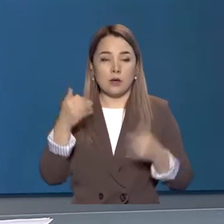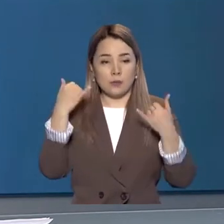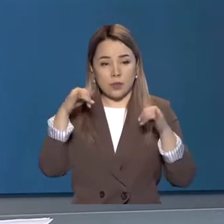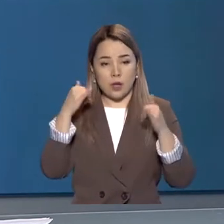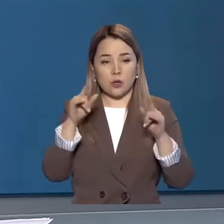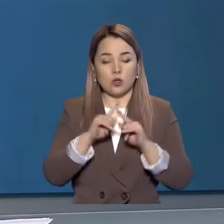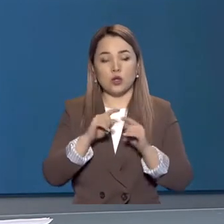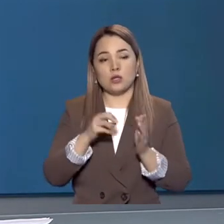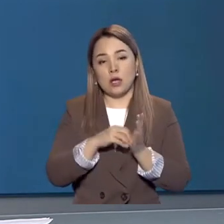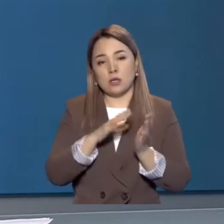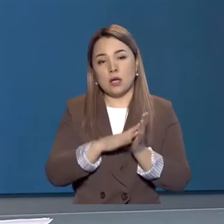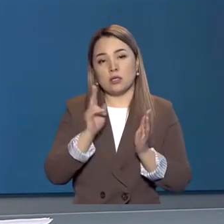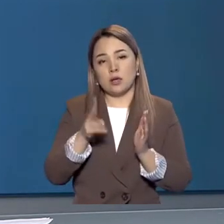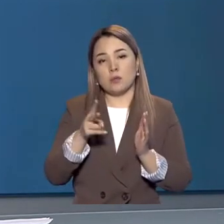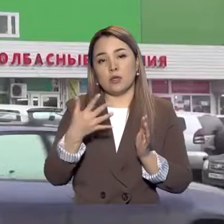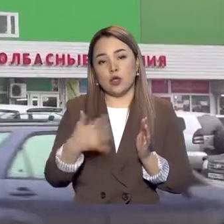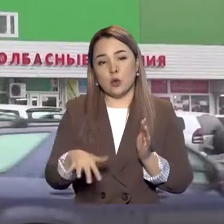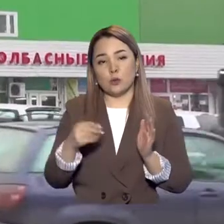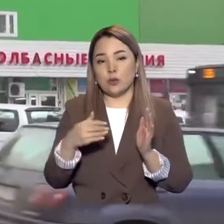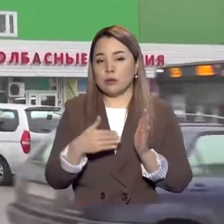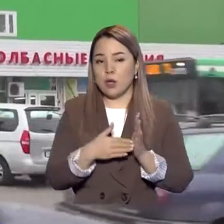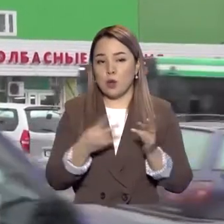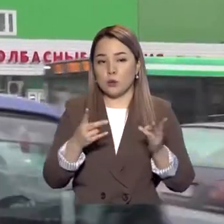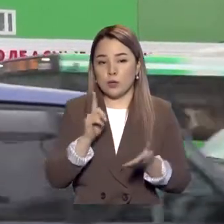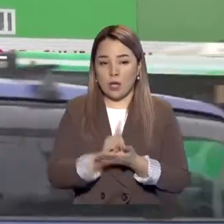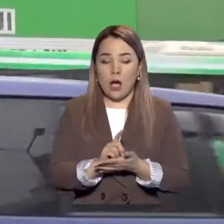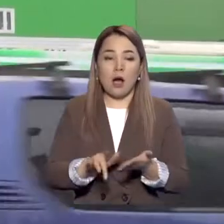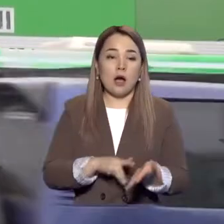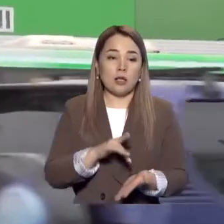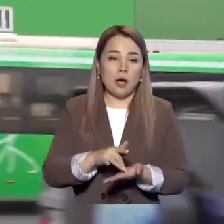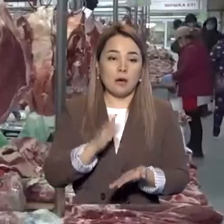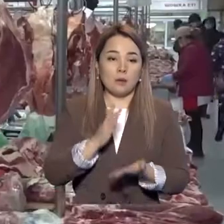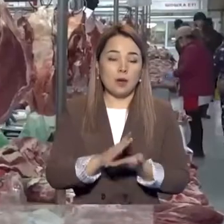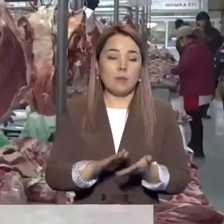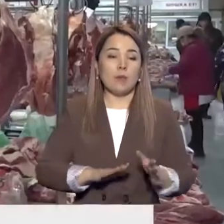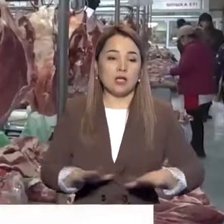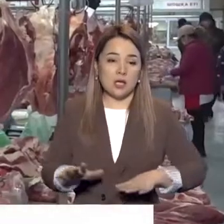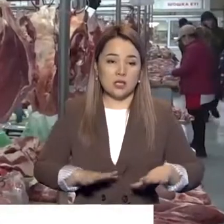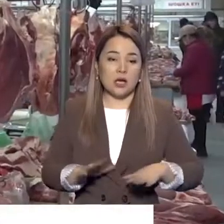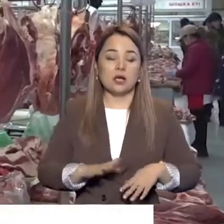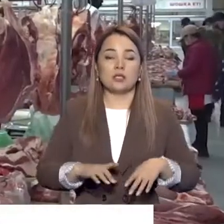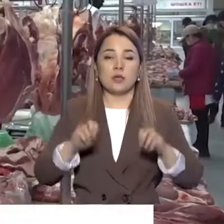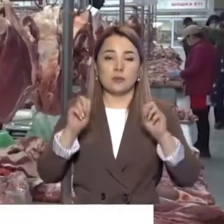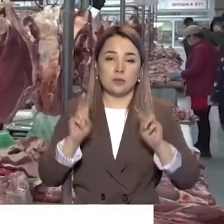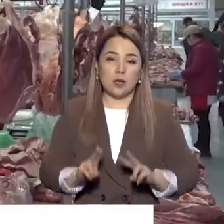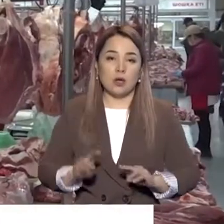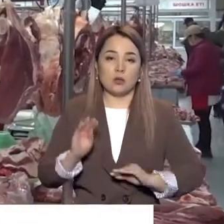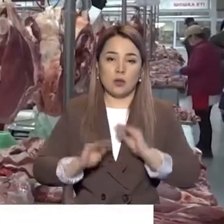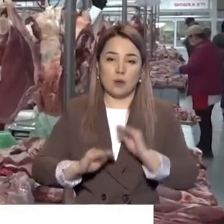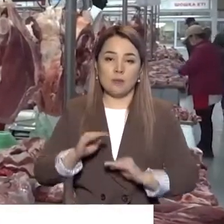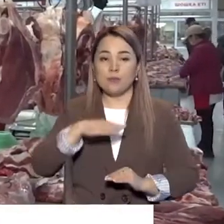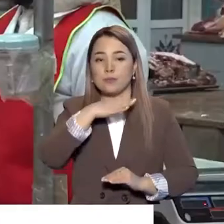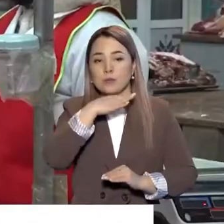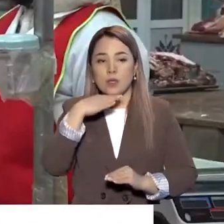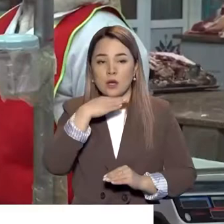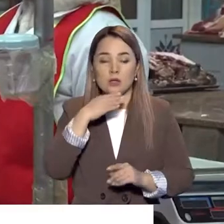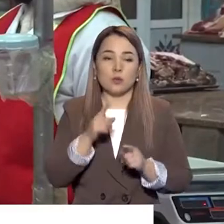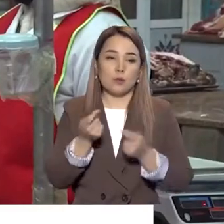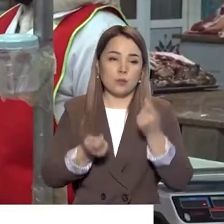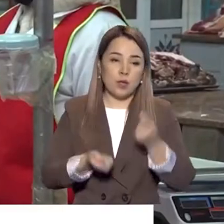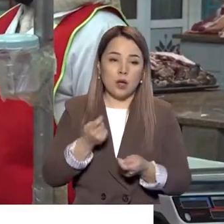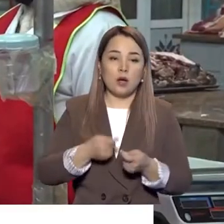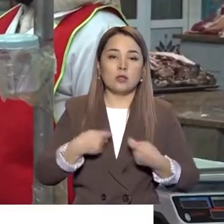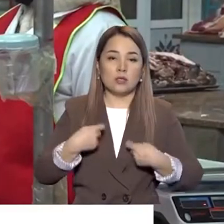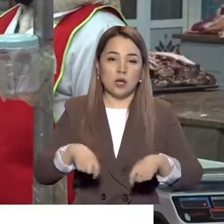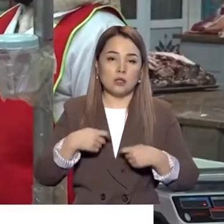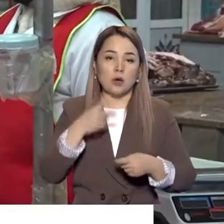ол 2050 теңгеден аспауы тиіс. Сондай-ақ шаһардағы базарларда да арнайы сөрелер ашылып, ет төмен бағамен саудаланып жатыр.